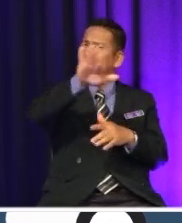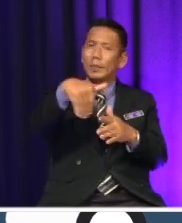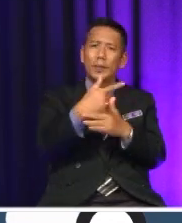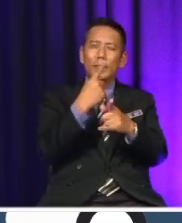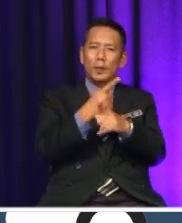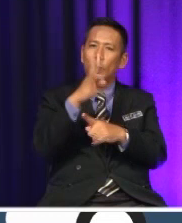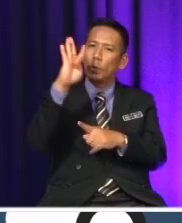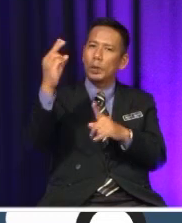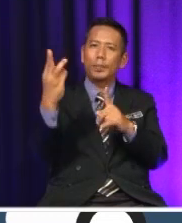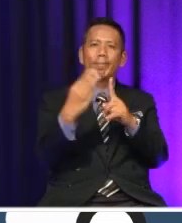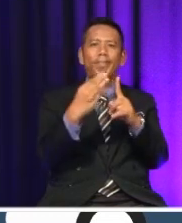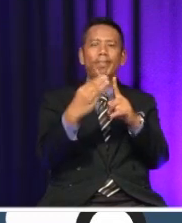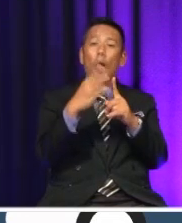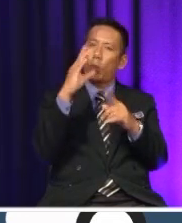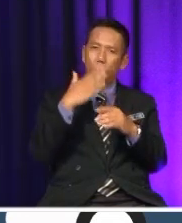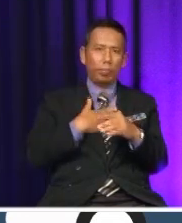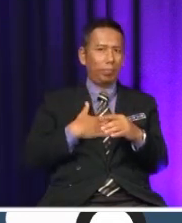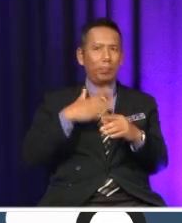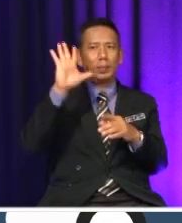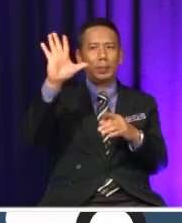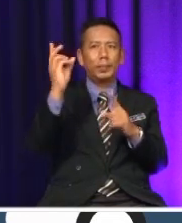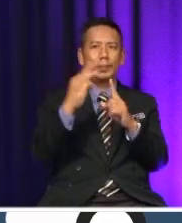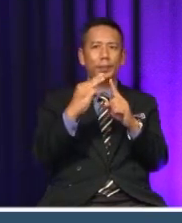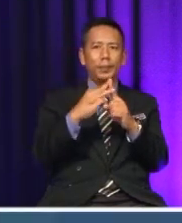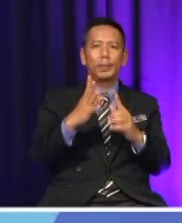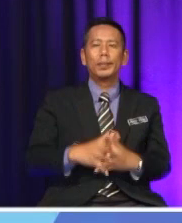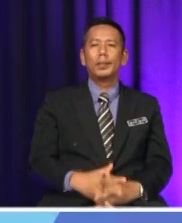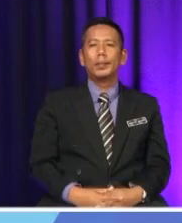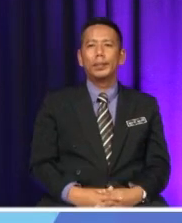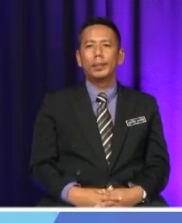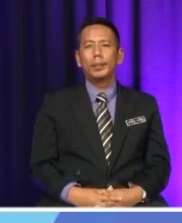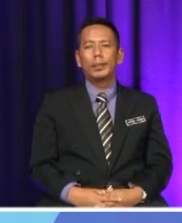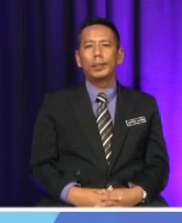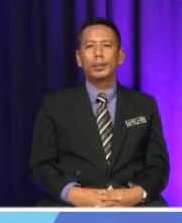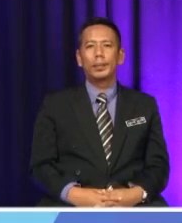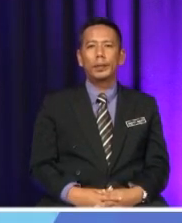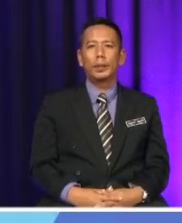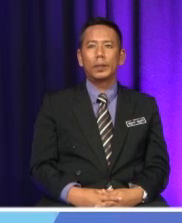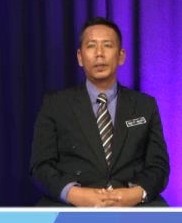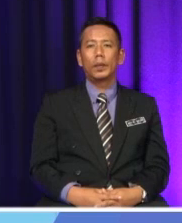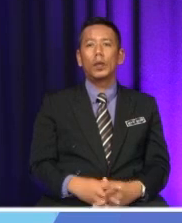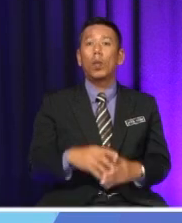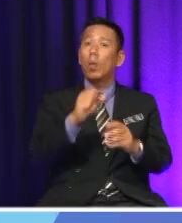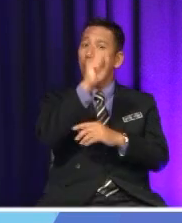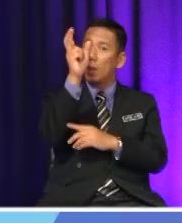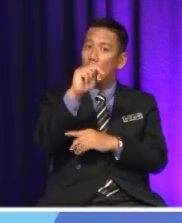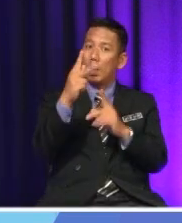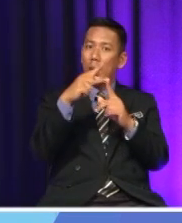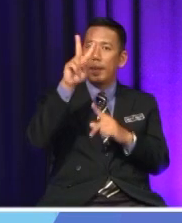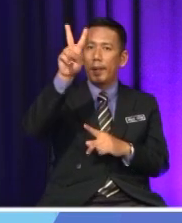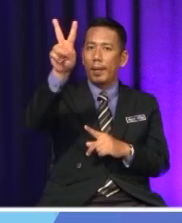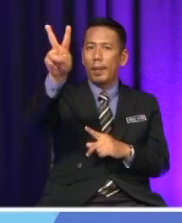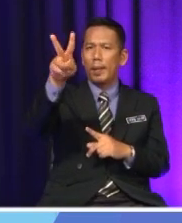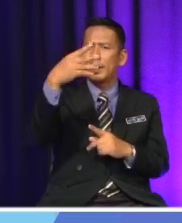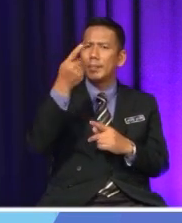marker di situ 5 marka di situ ya untuk soal dan yang pertama Oke bagus kita pergi pula soal lain yang kedua ah tadi